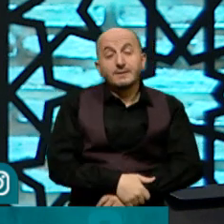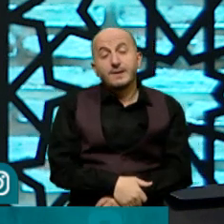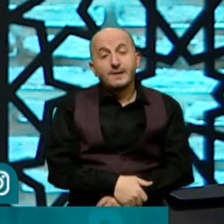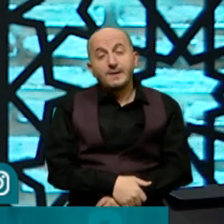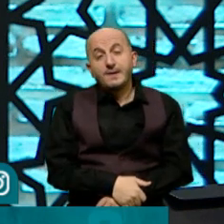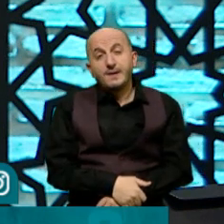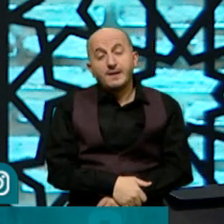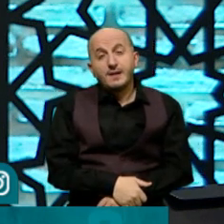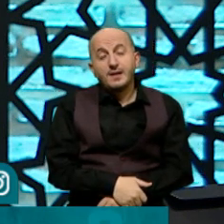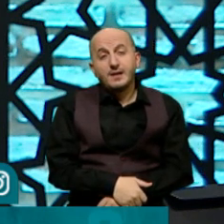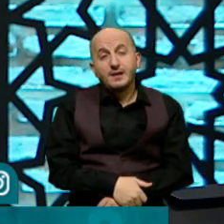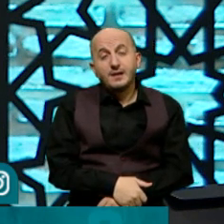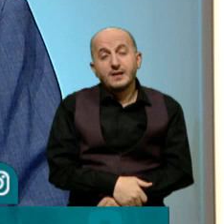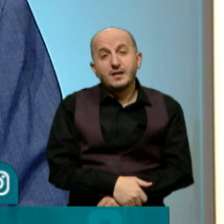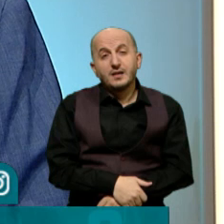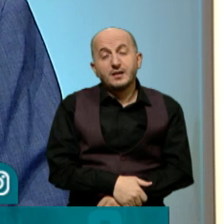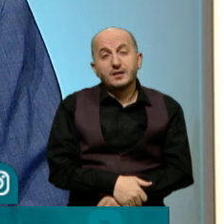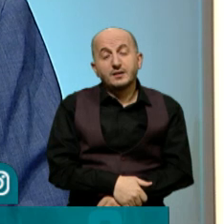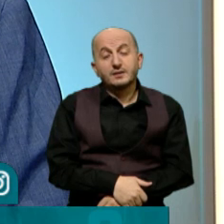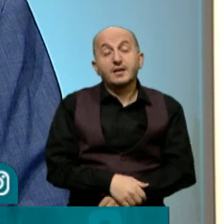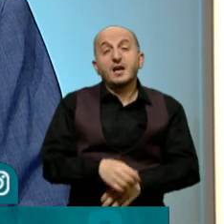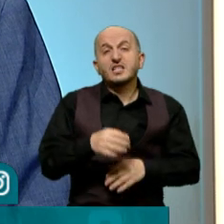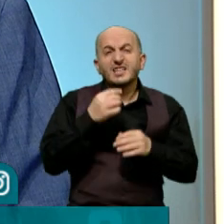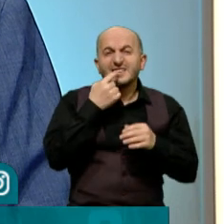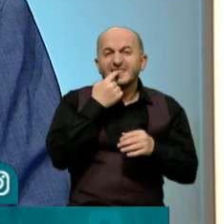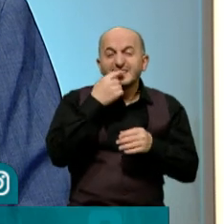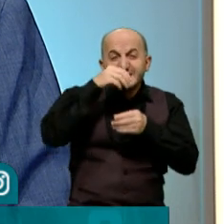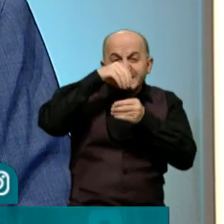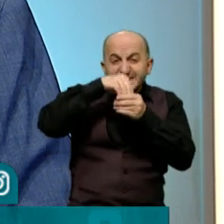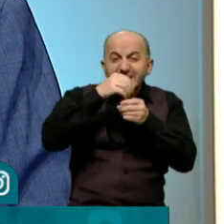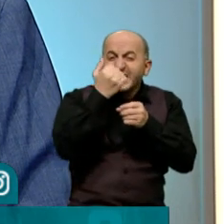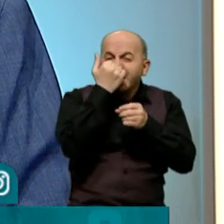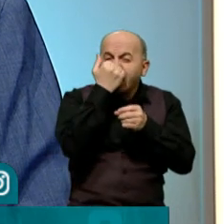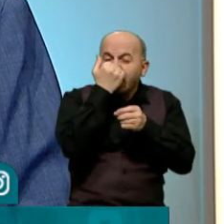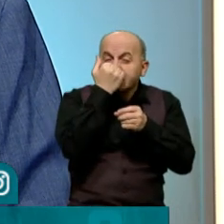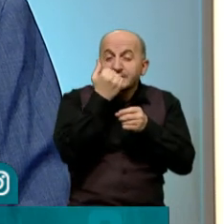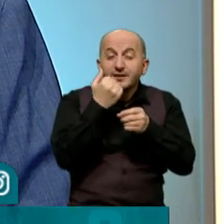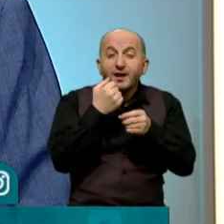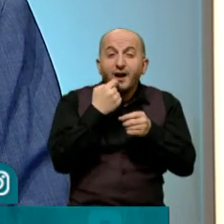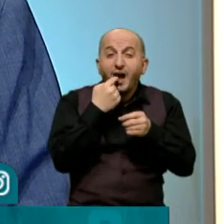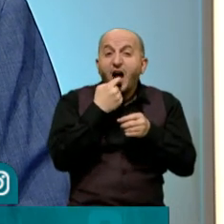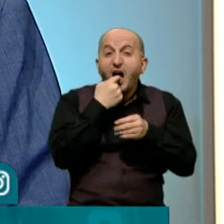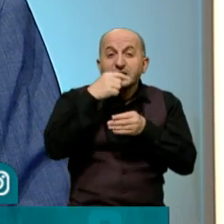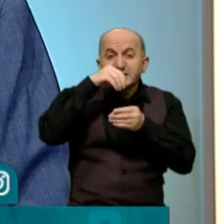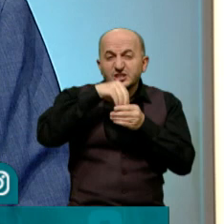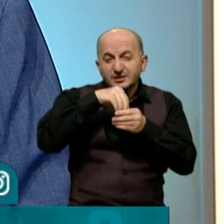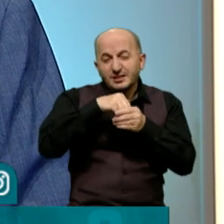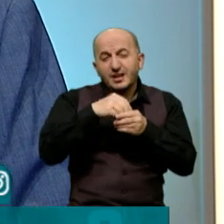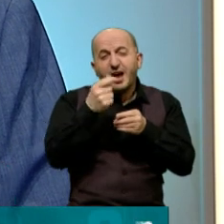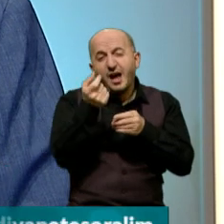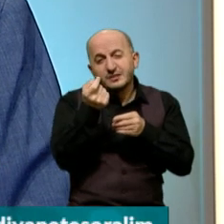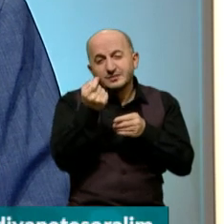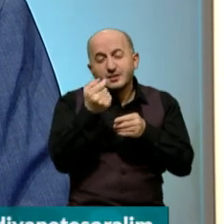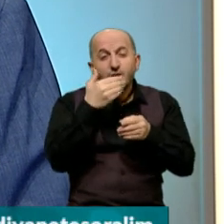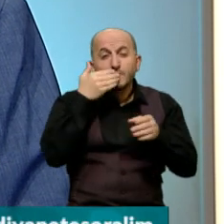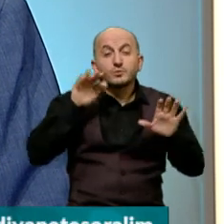yani. Yani dışarı çıkmayan kan, kendi kanı dişlerinin arasında gelip dışarı giden kan durumuna göre fazla değilse orucu